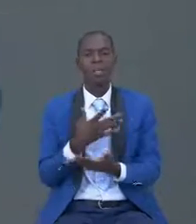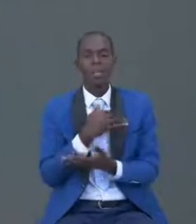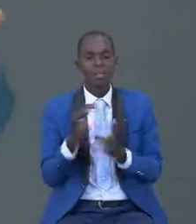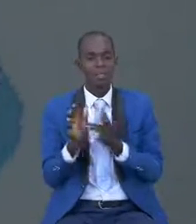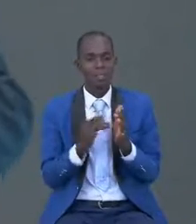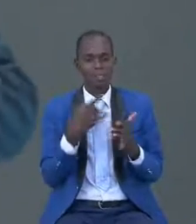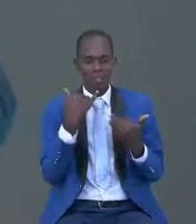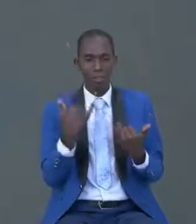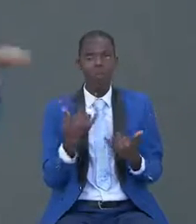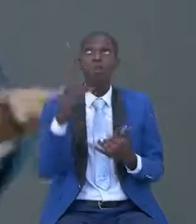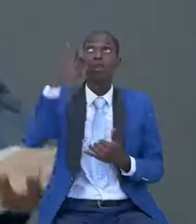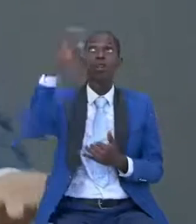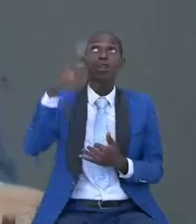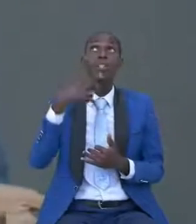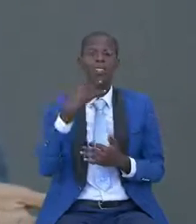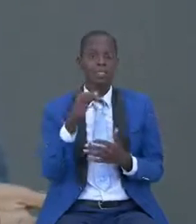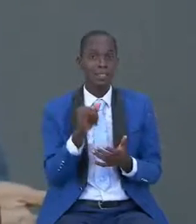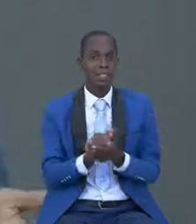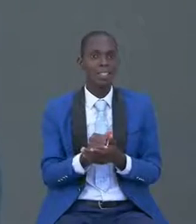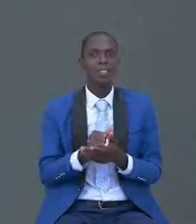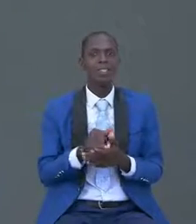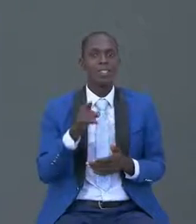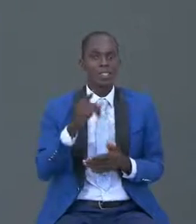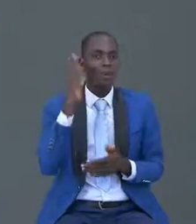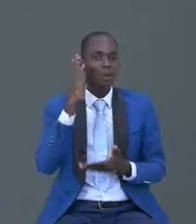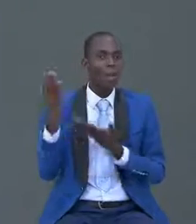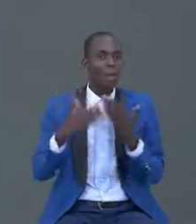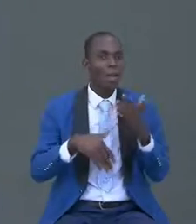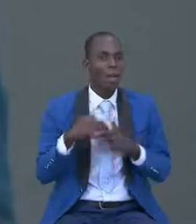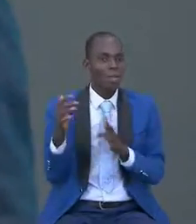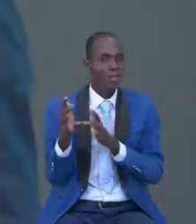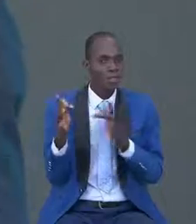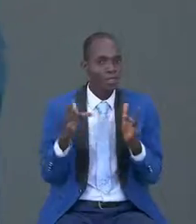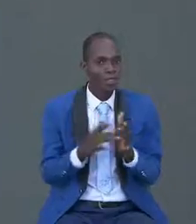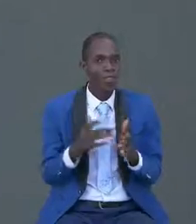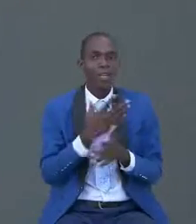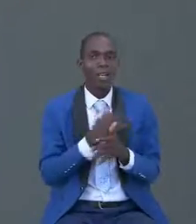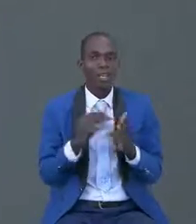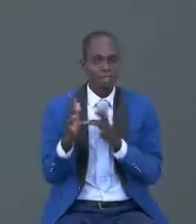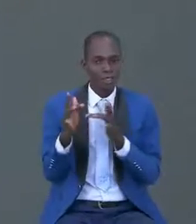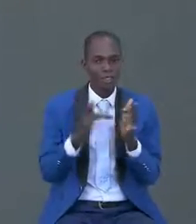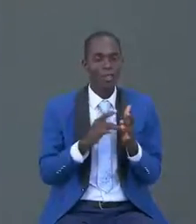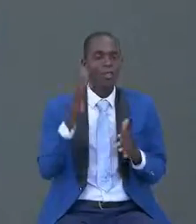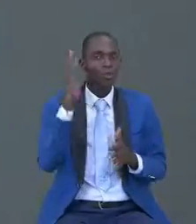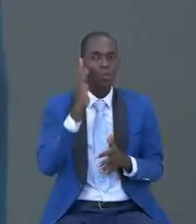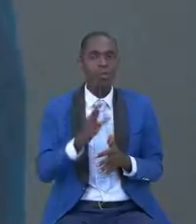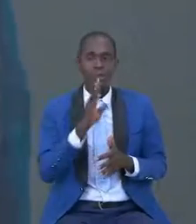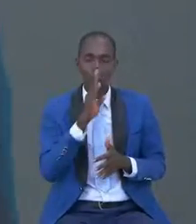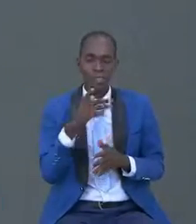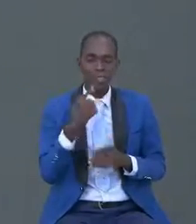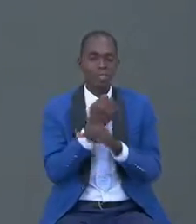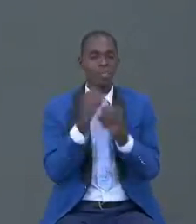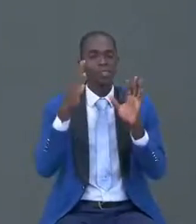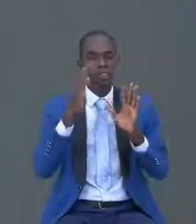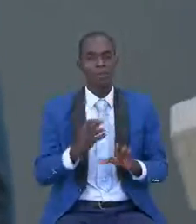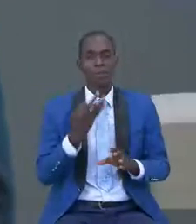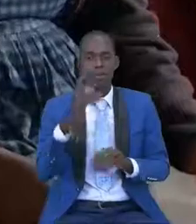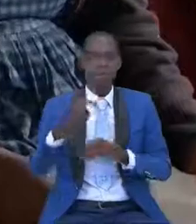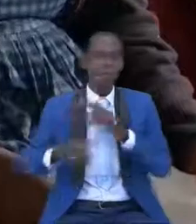Et Dieu a dit, elle enfantera Jésus. Et Jésus sera le sauveur de tout le